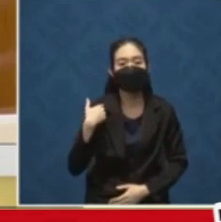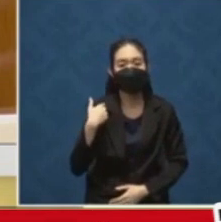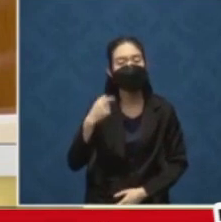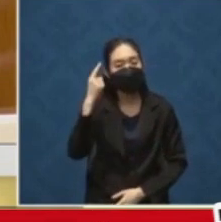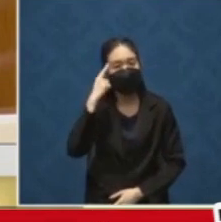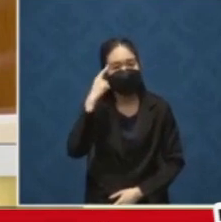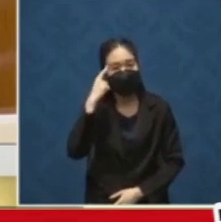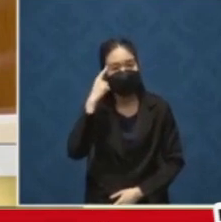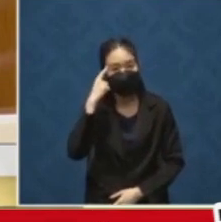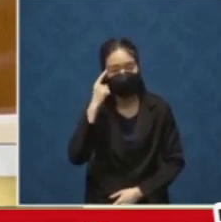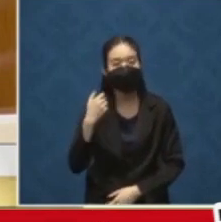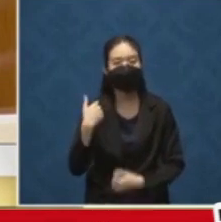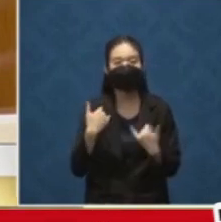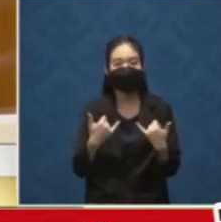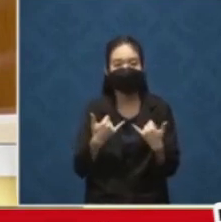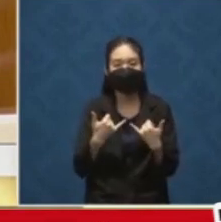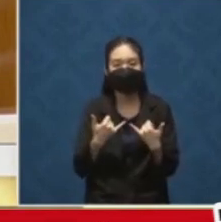ได้ในช่วงทมีการสอบ